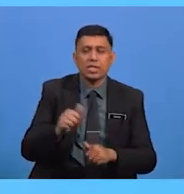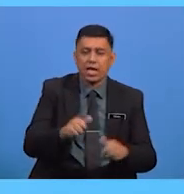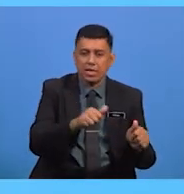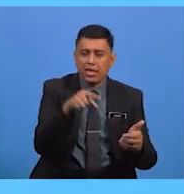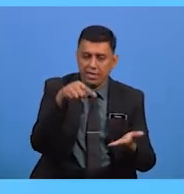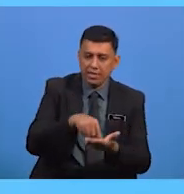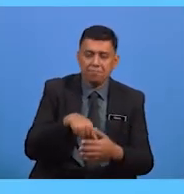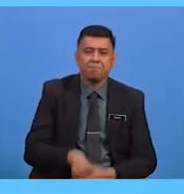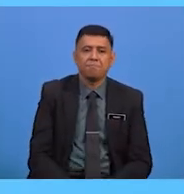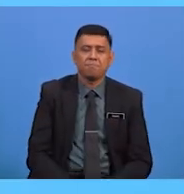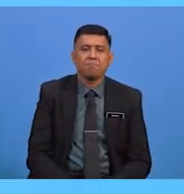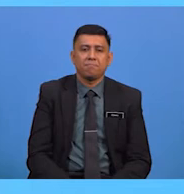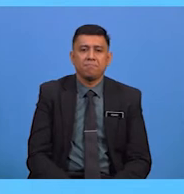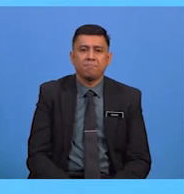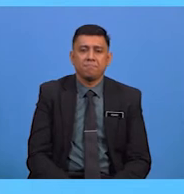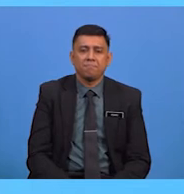dibina tadi.